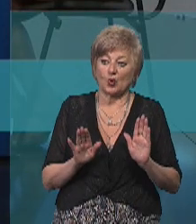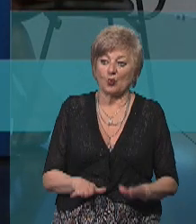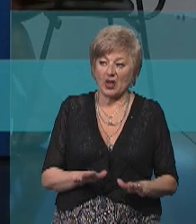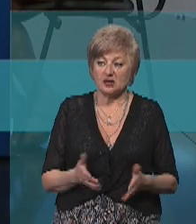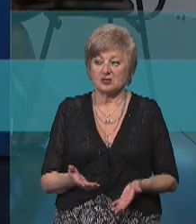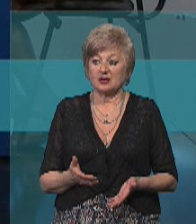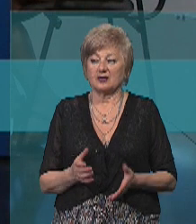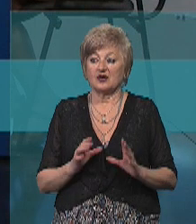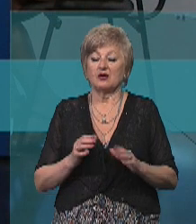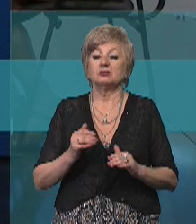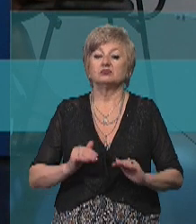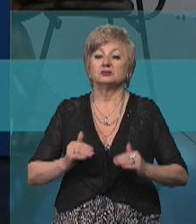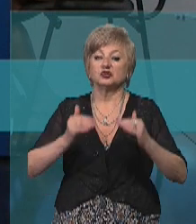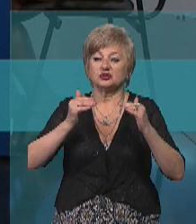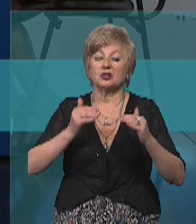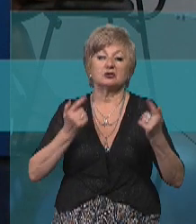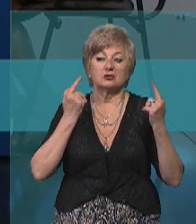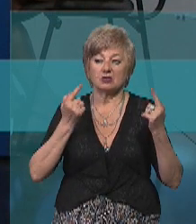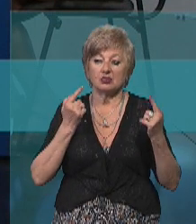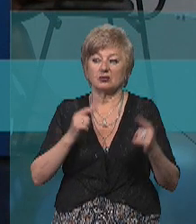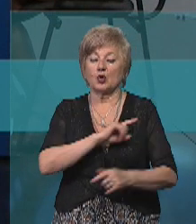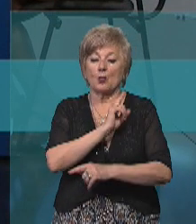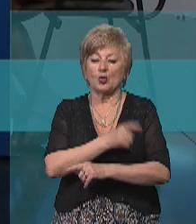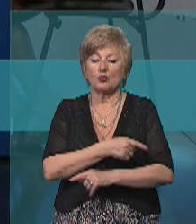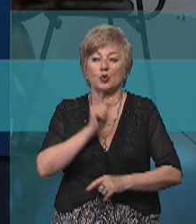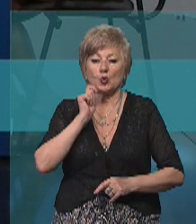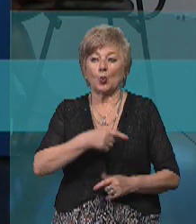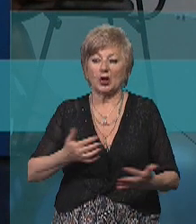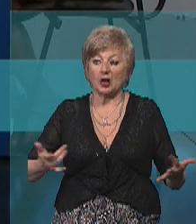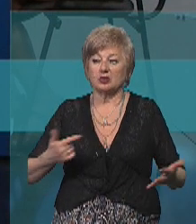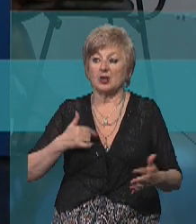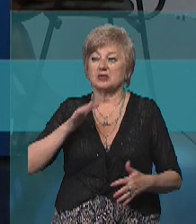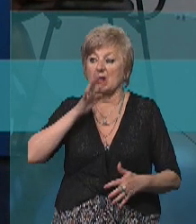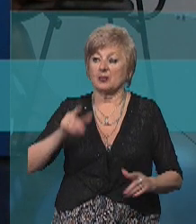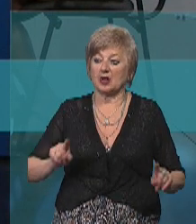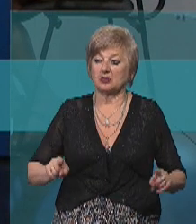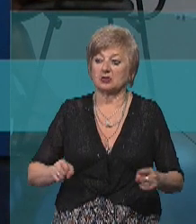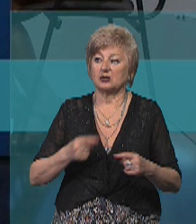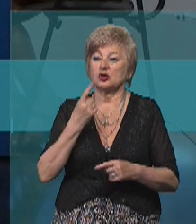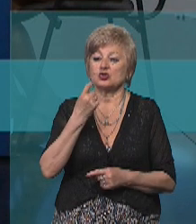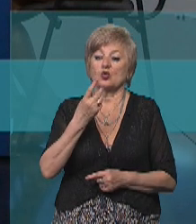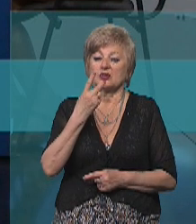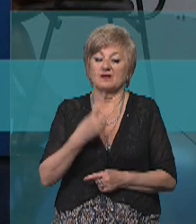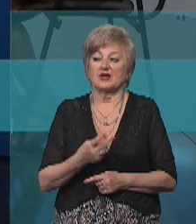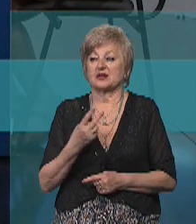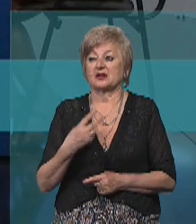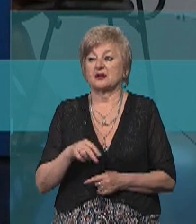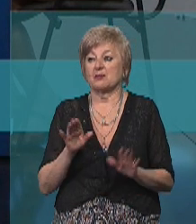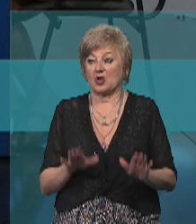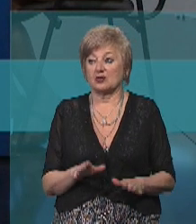світі. В рейтингу глобальної конкурентної спроможності країн за 5 років ми піднялися до 120-го місця. Люди просто